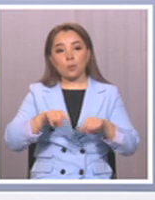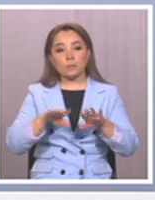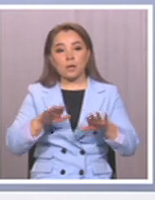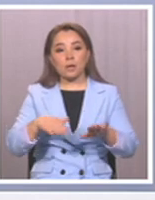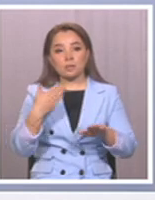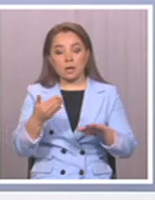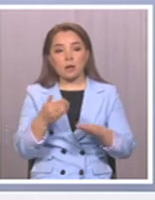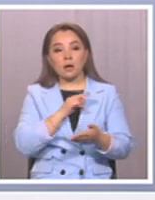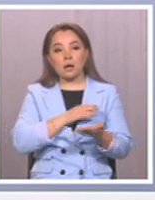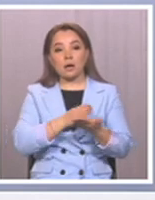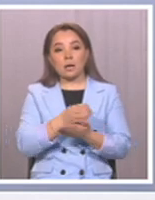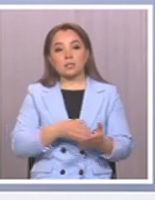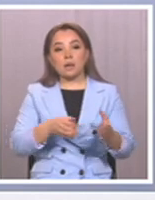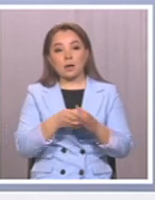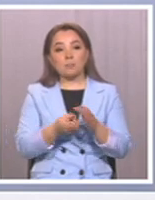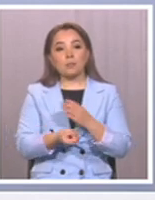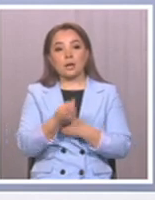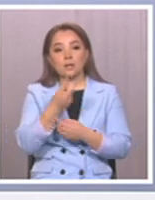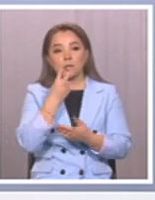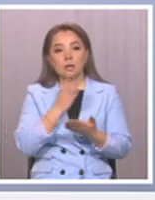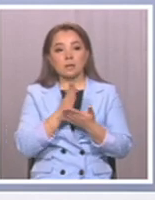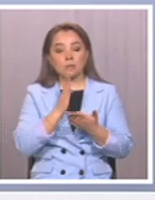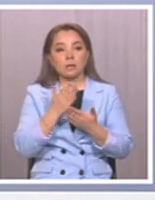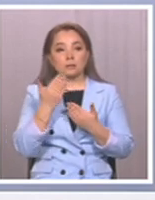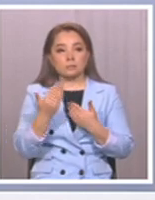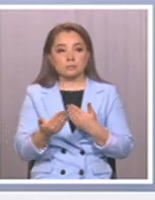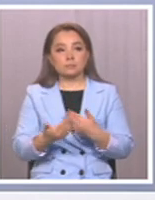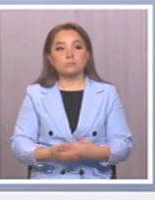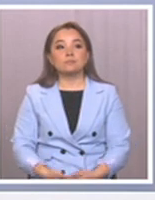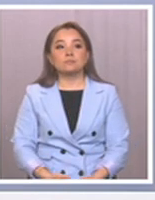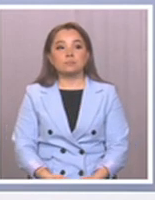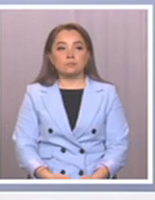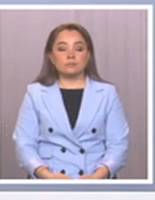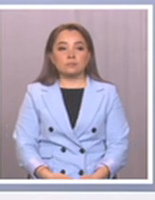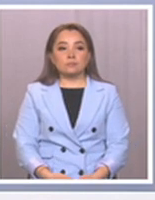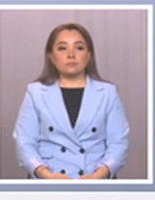қоғамдық қайраткерлер пайда болған еді.